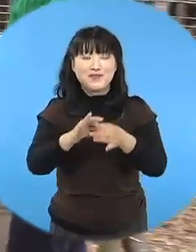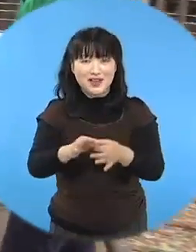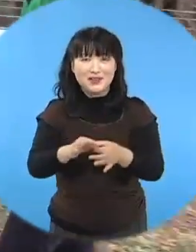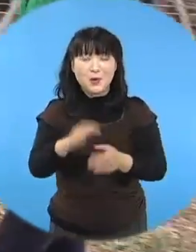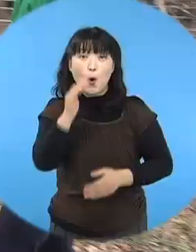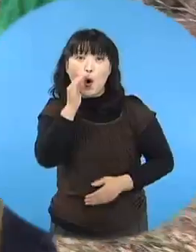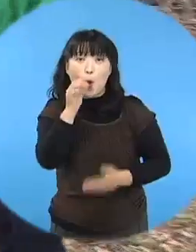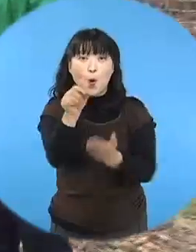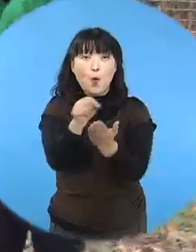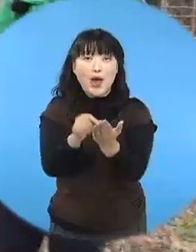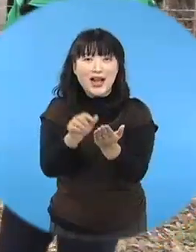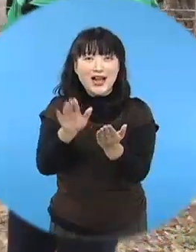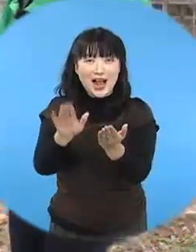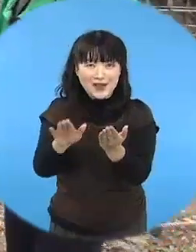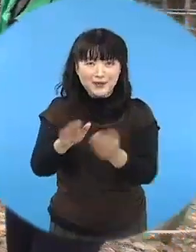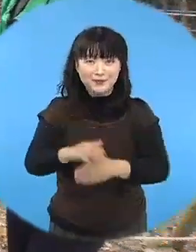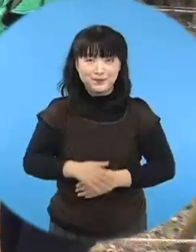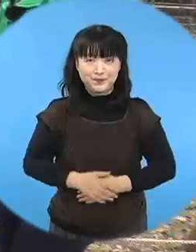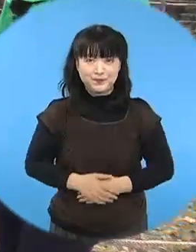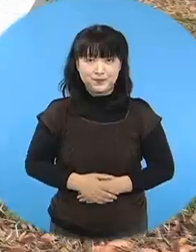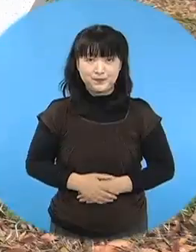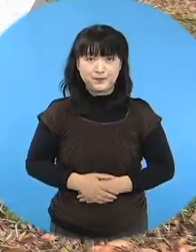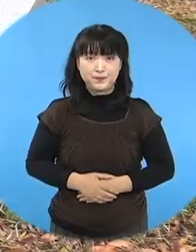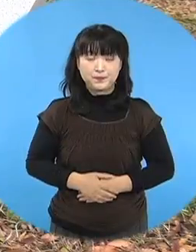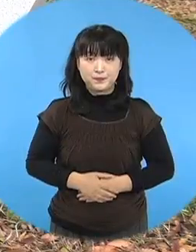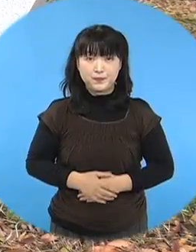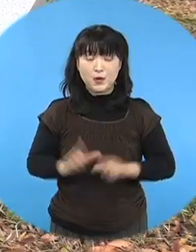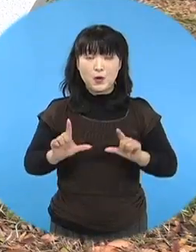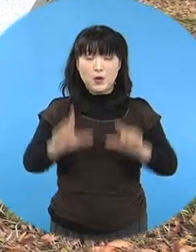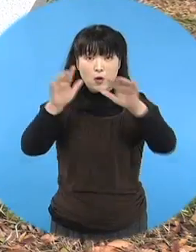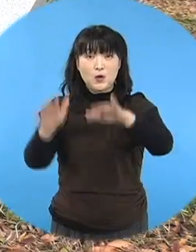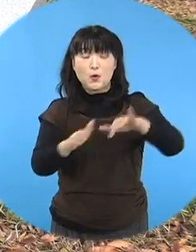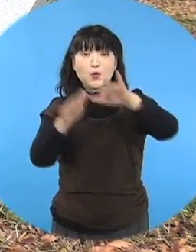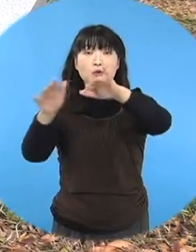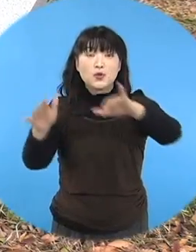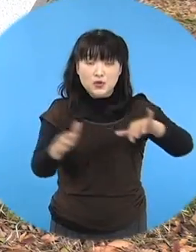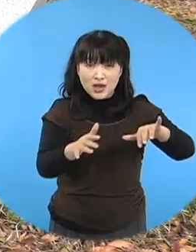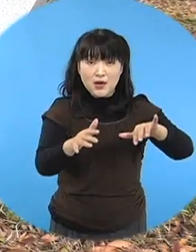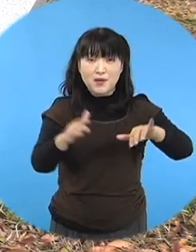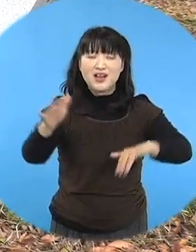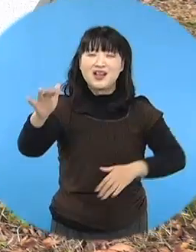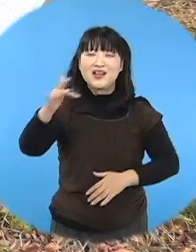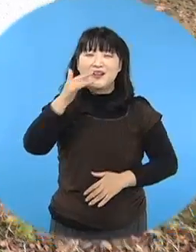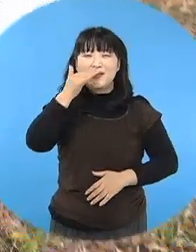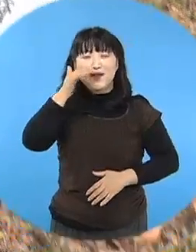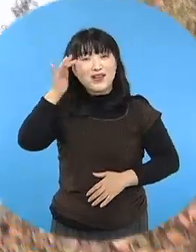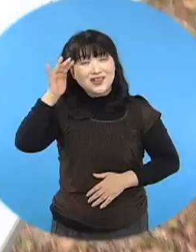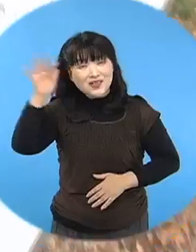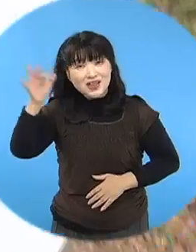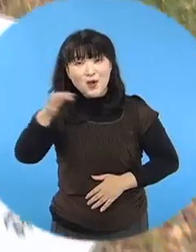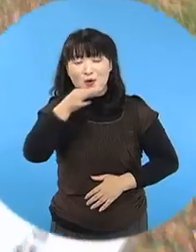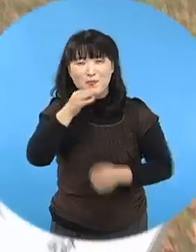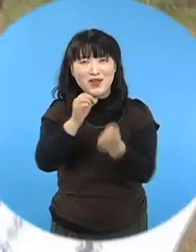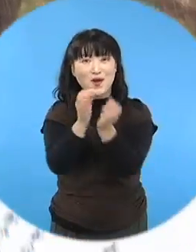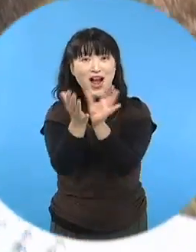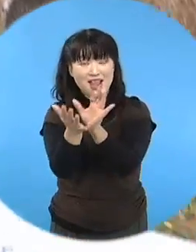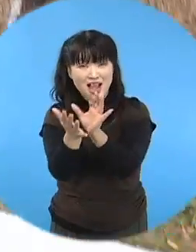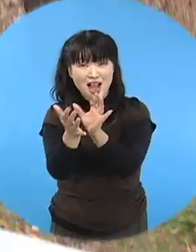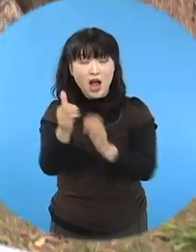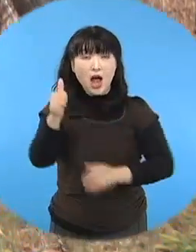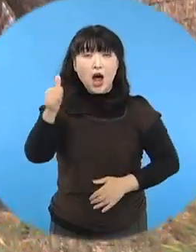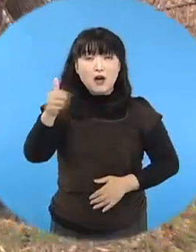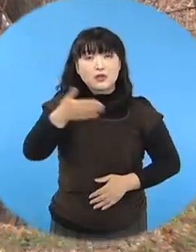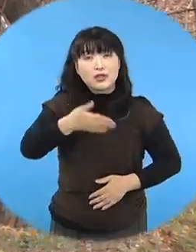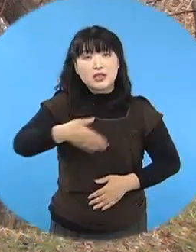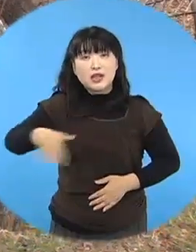歌ですか。あ、こちらですね。 はい。 こち深場、匂い起こせよ梅の花、